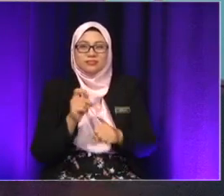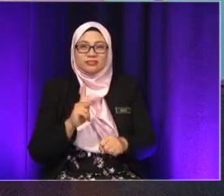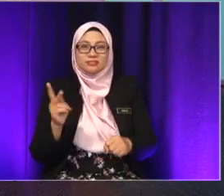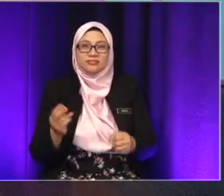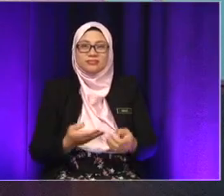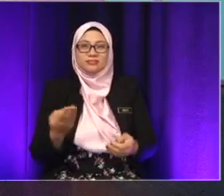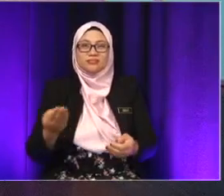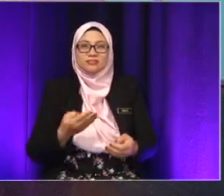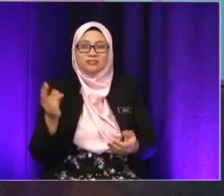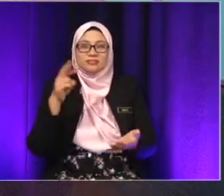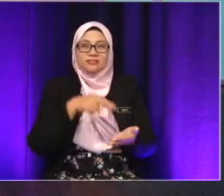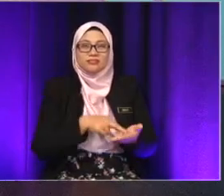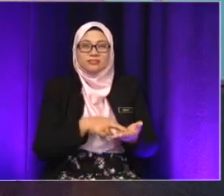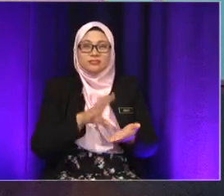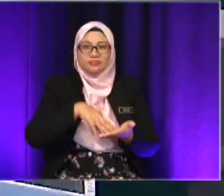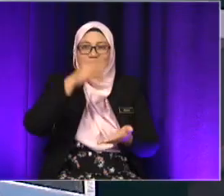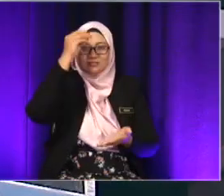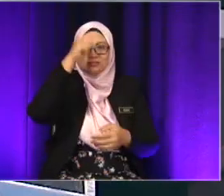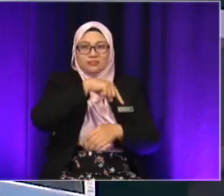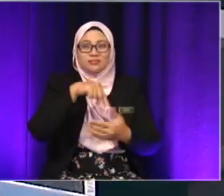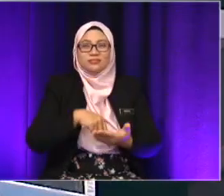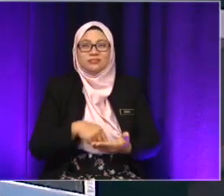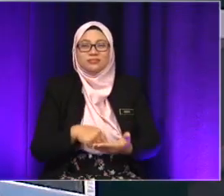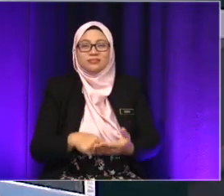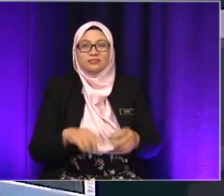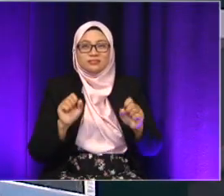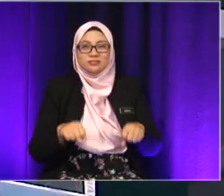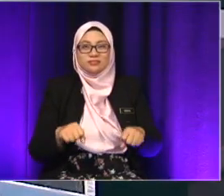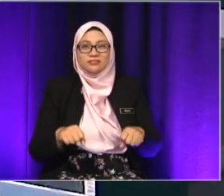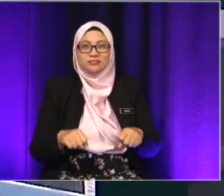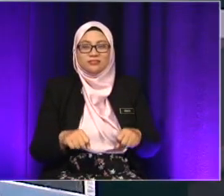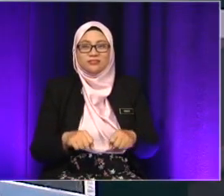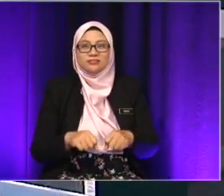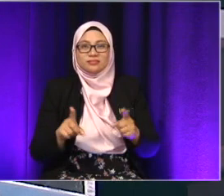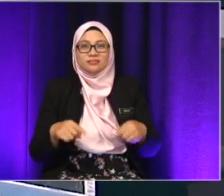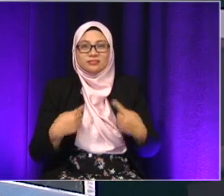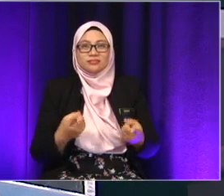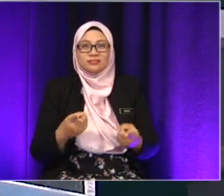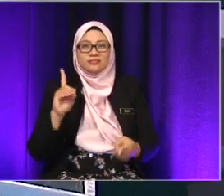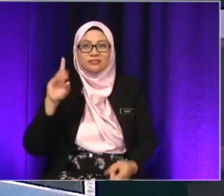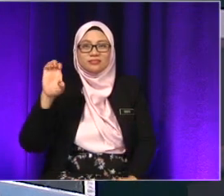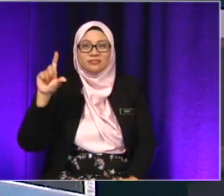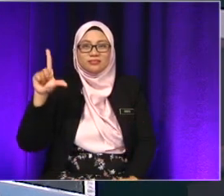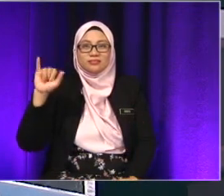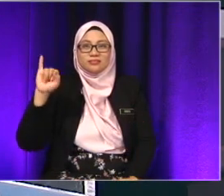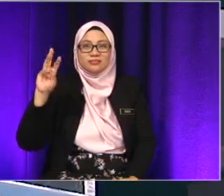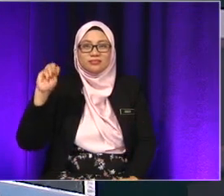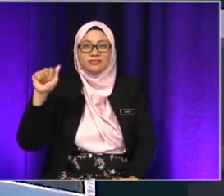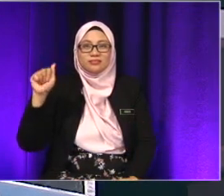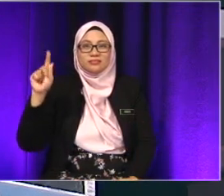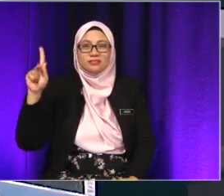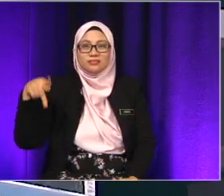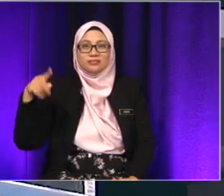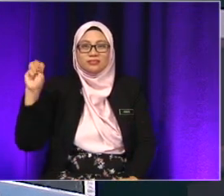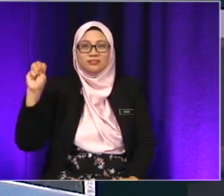kita pada hari ini cikgu? Insya-Allah. Jadi boleh melayari iaitu Pelantar Delima KPM. Saya ulang lagi